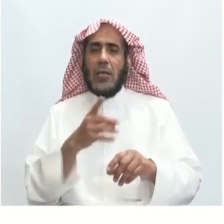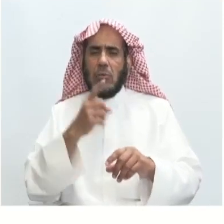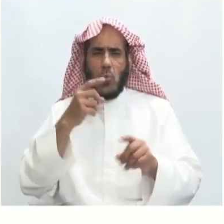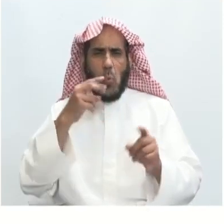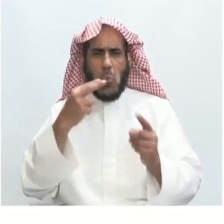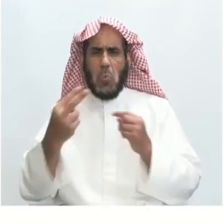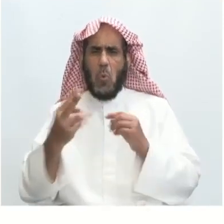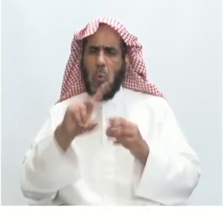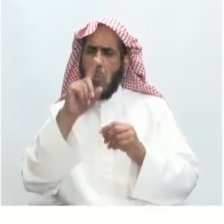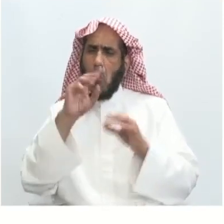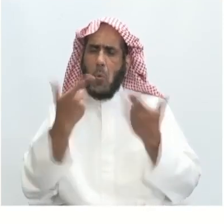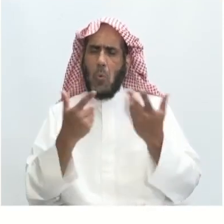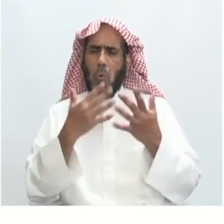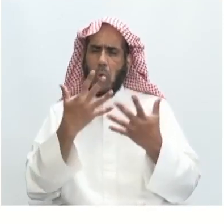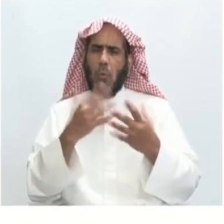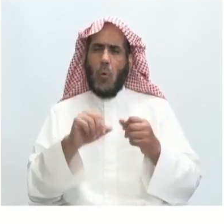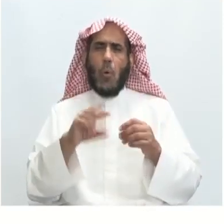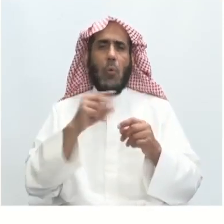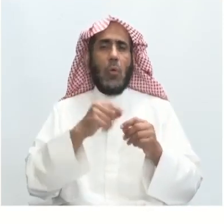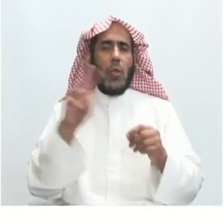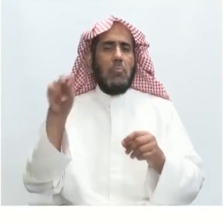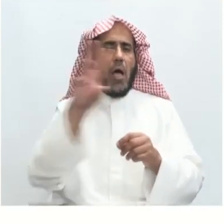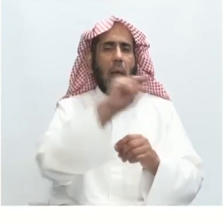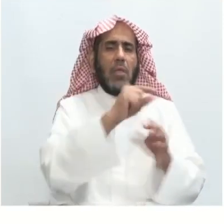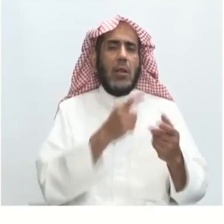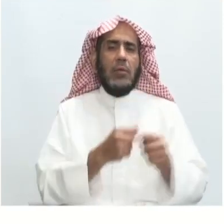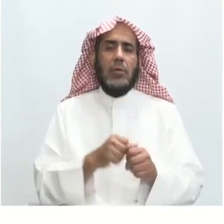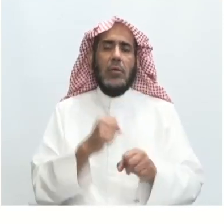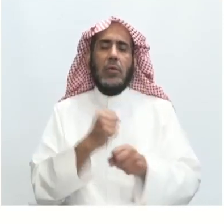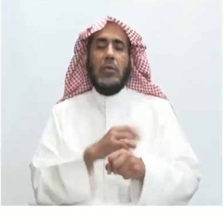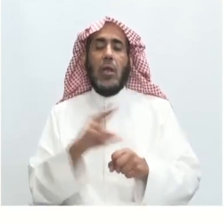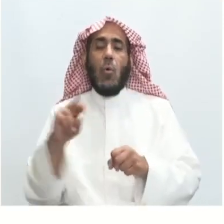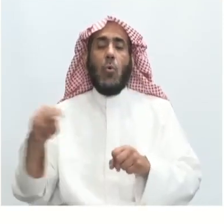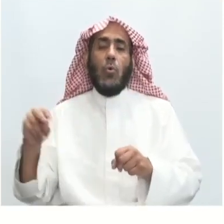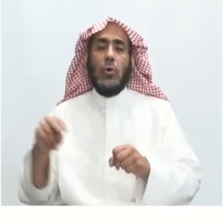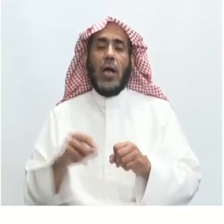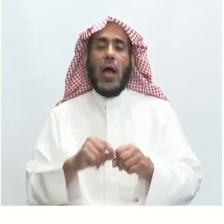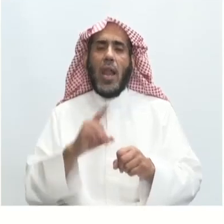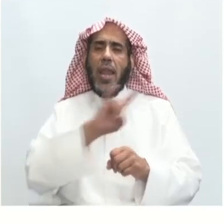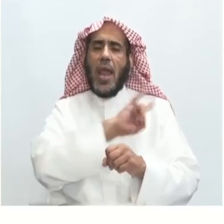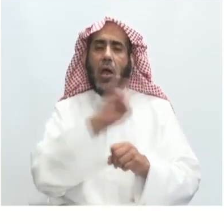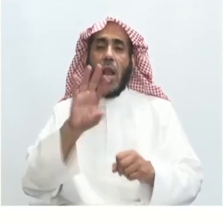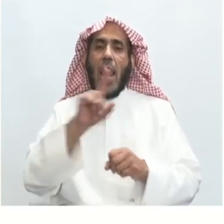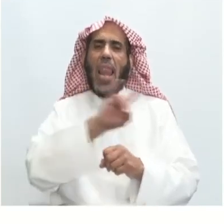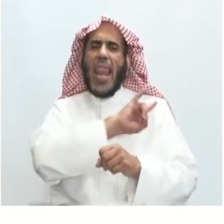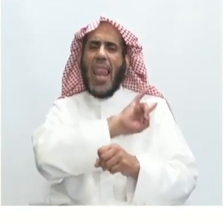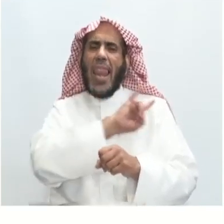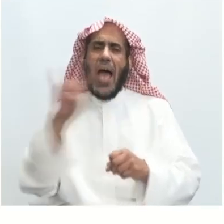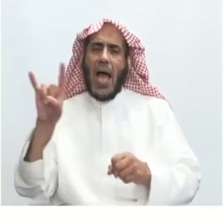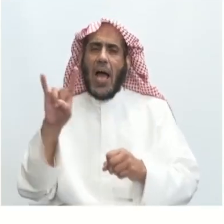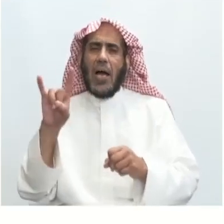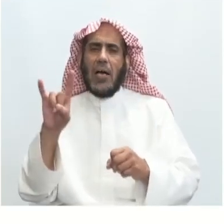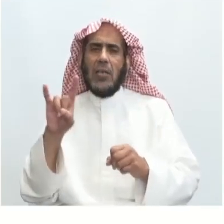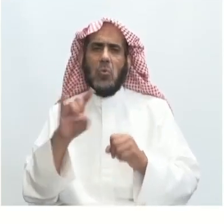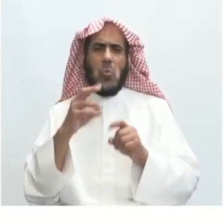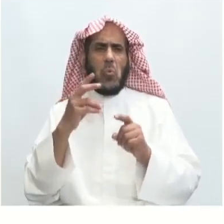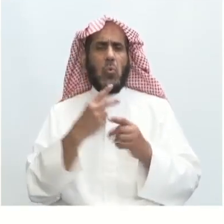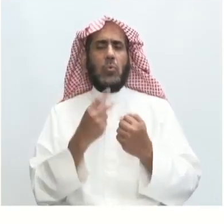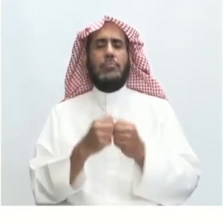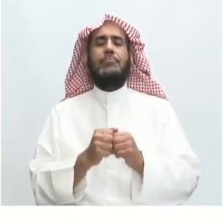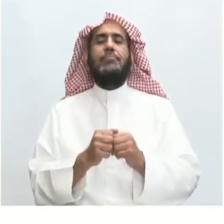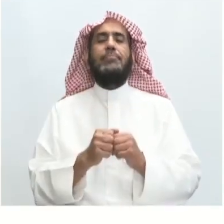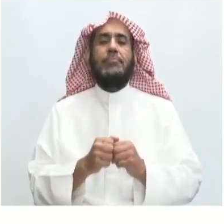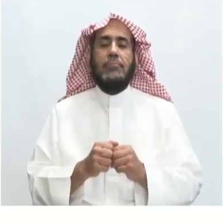دونه مثلا شرودا في الندى والباس ممتاز هنا نوعه او صيغته النهي لا تنكر صيغته ممتاز